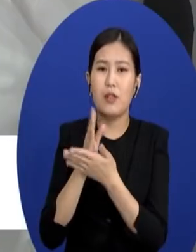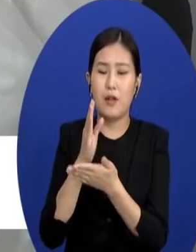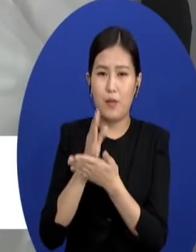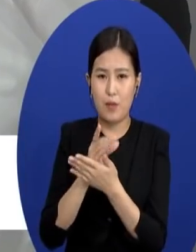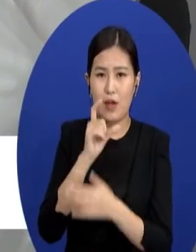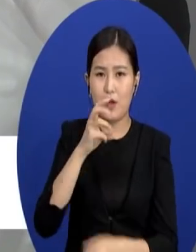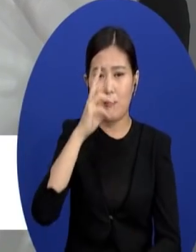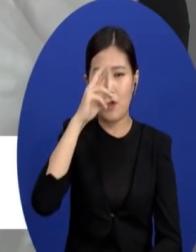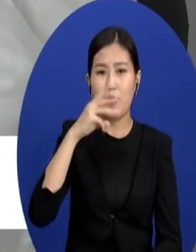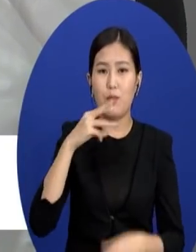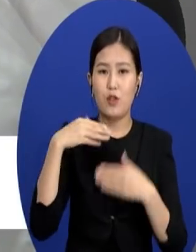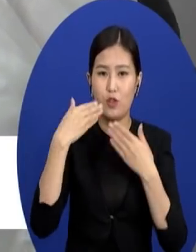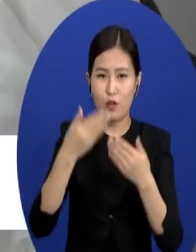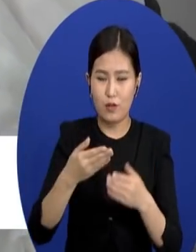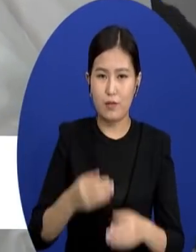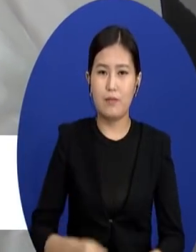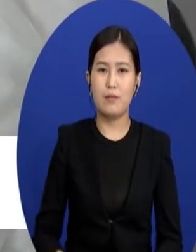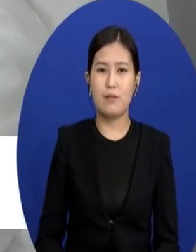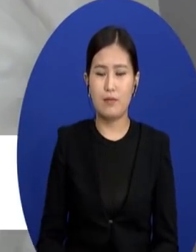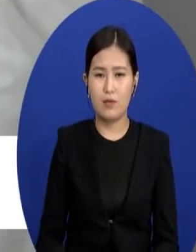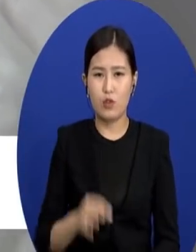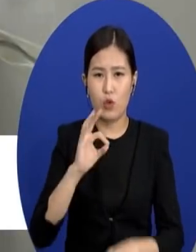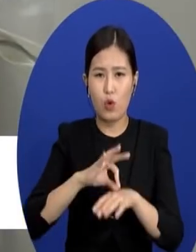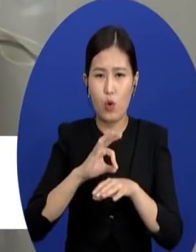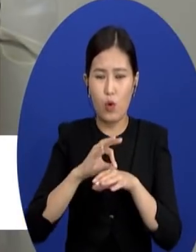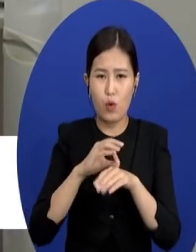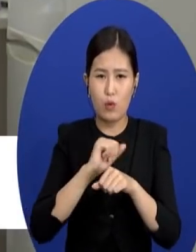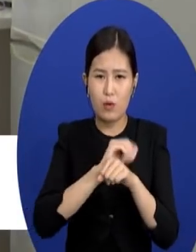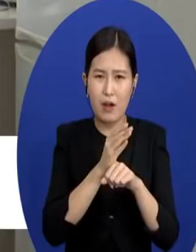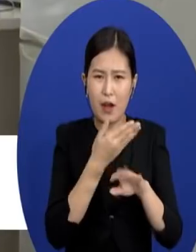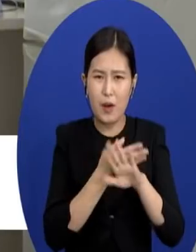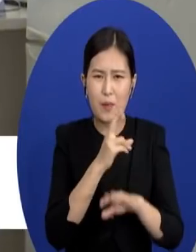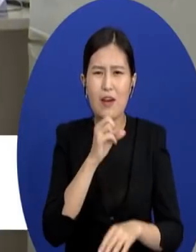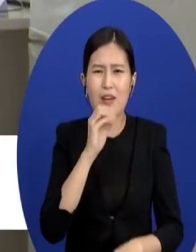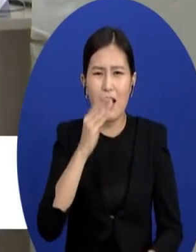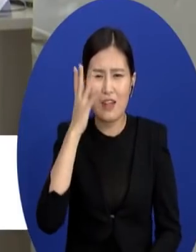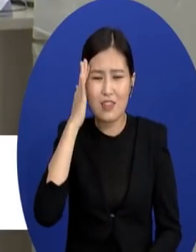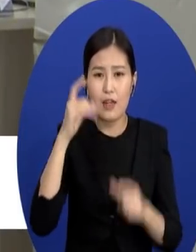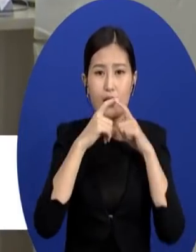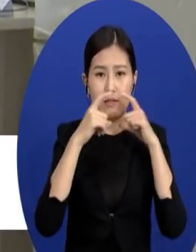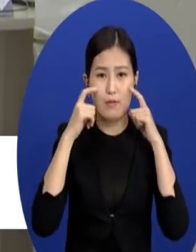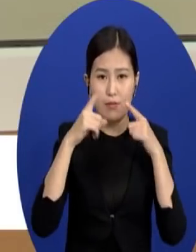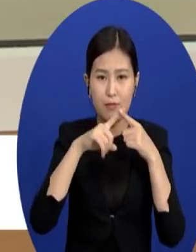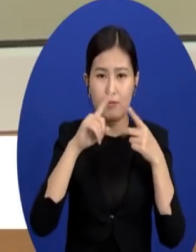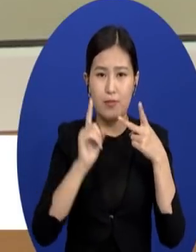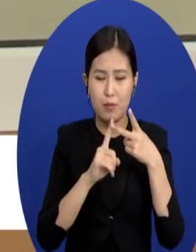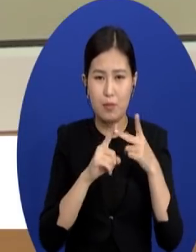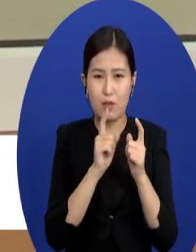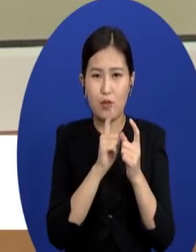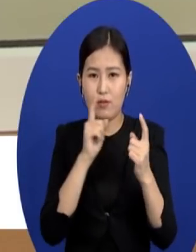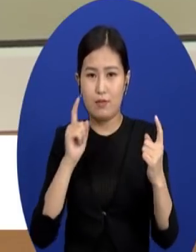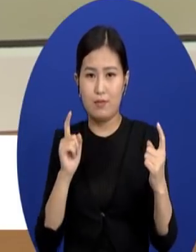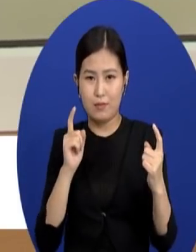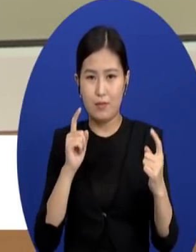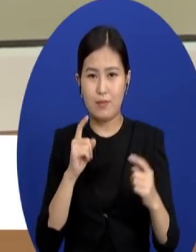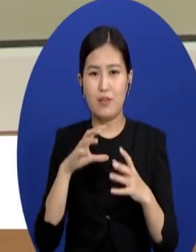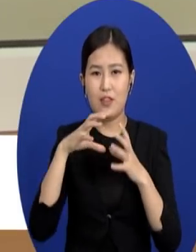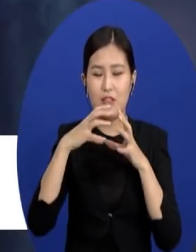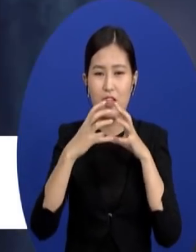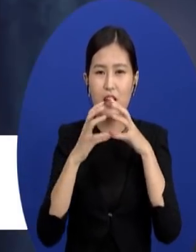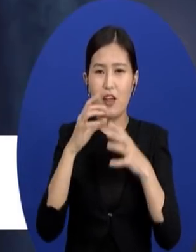Мөн халдвараас өөрийгөө хамгаалах хамгийн найдвартай арга нь амны хаалтаа зүүх, зай барих гэж Дэлхийн эрүүл мэндийн байгууллагаас зөвлөж